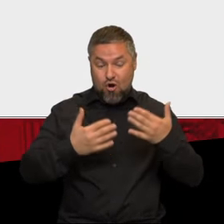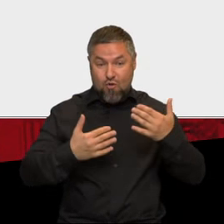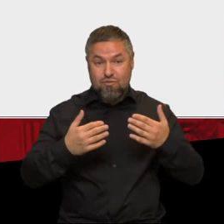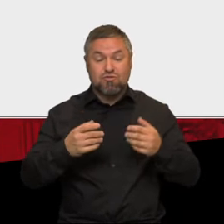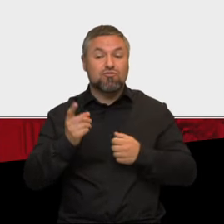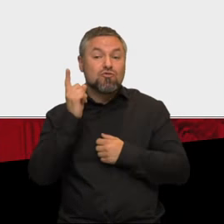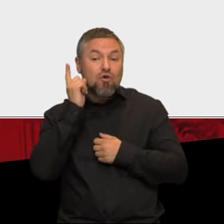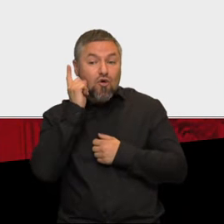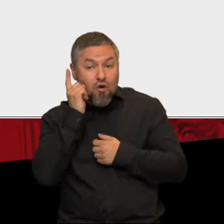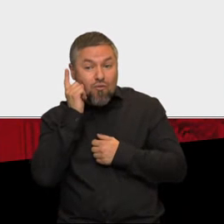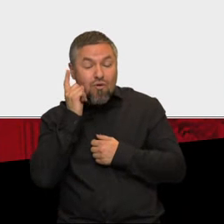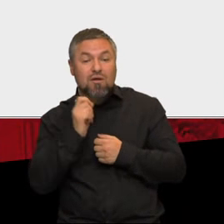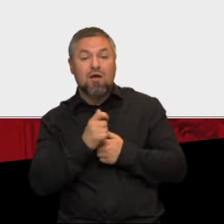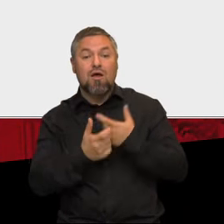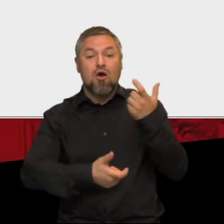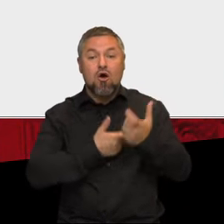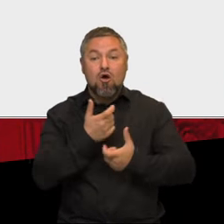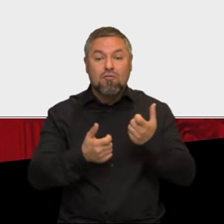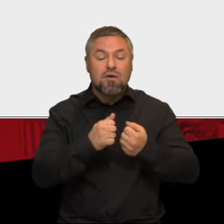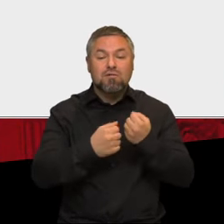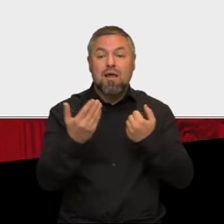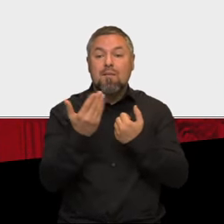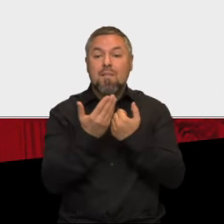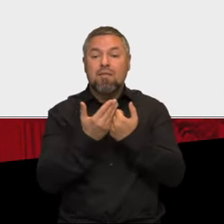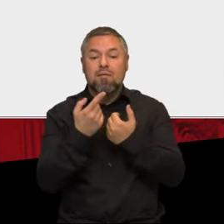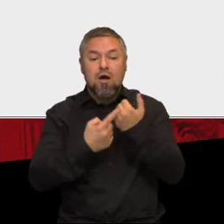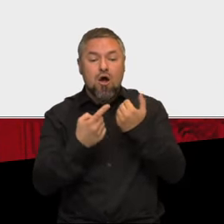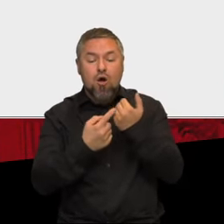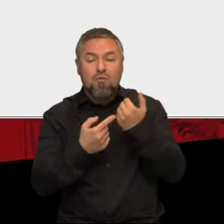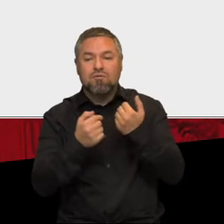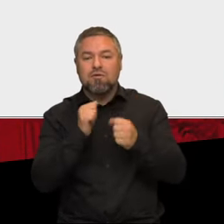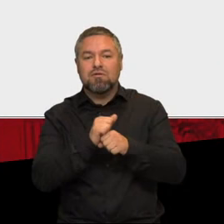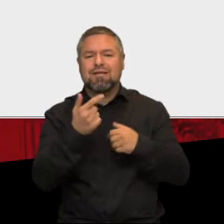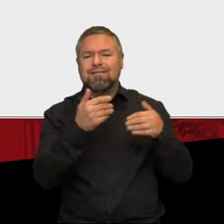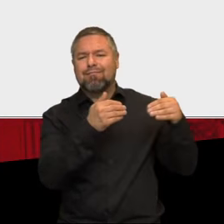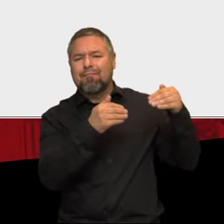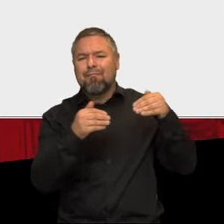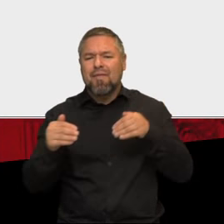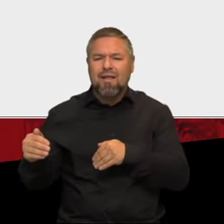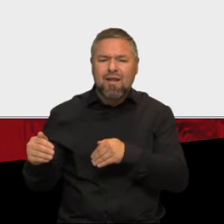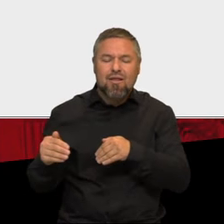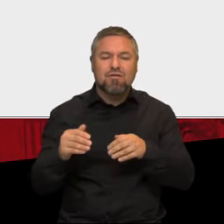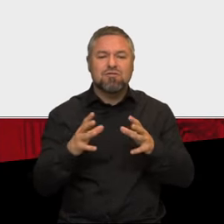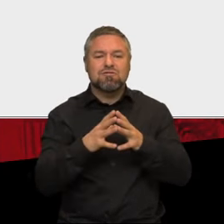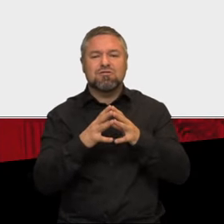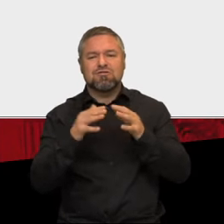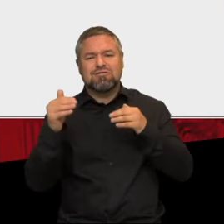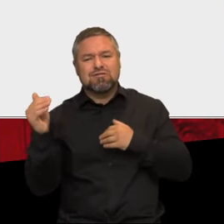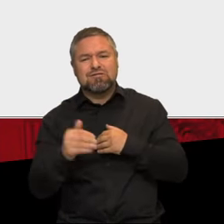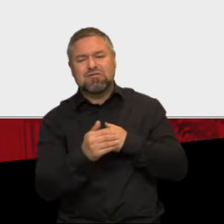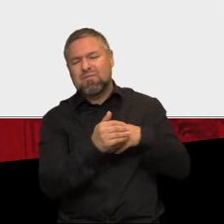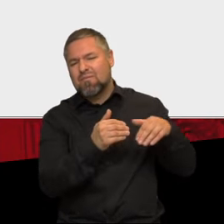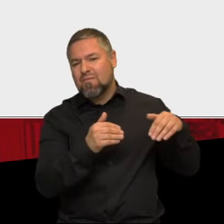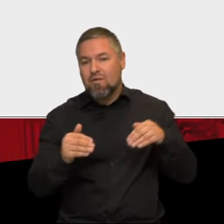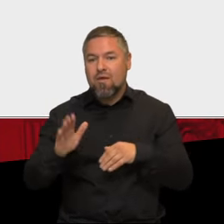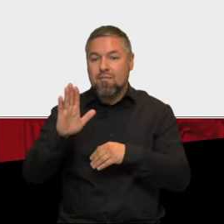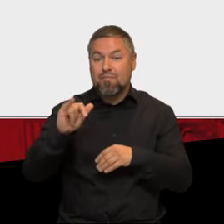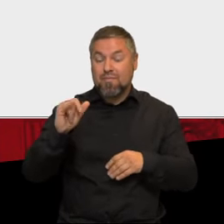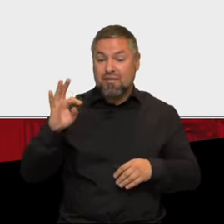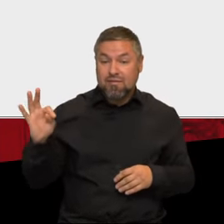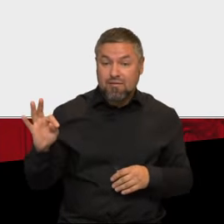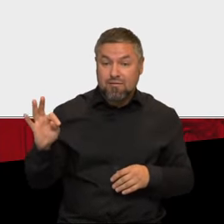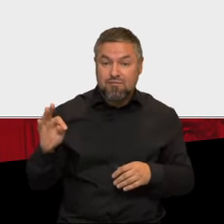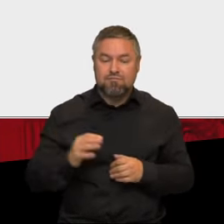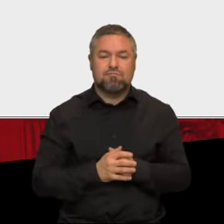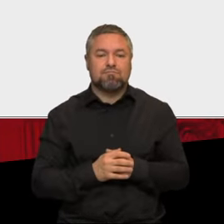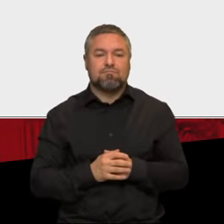w komórkach, operacje, które są matematyczne, które są przeprowadzane, wymagają milionów czy dziesiątków tysięcy milionów bitów.